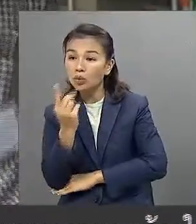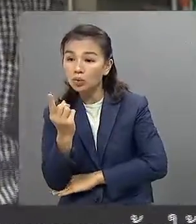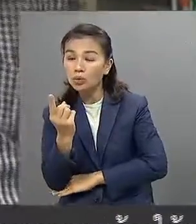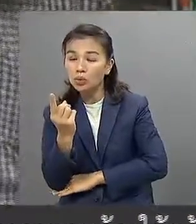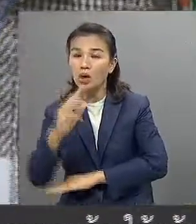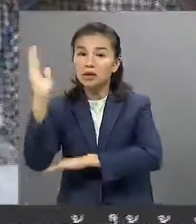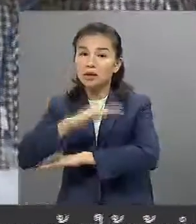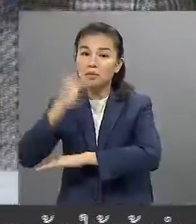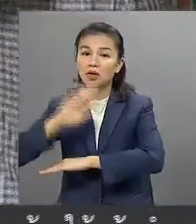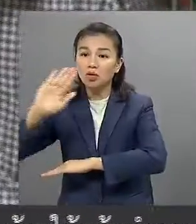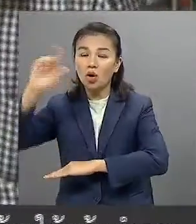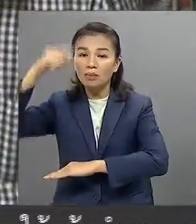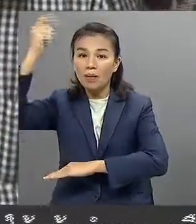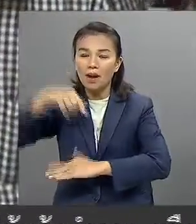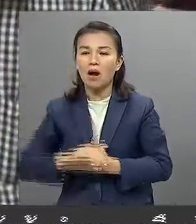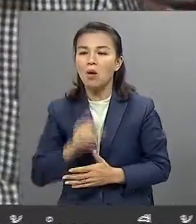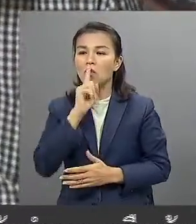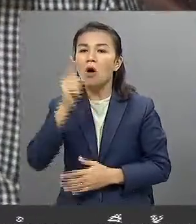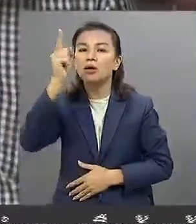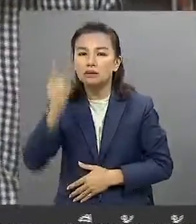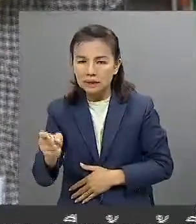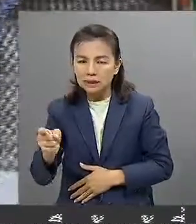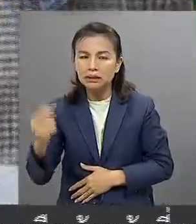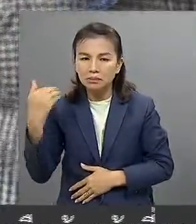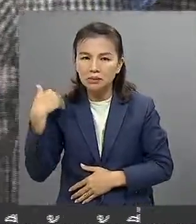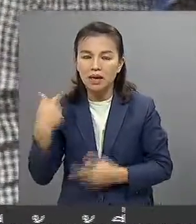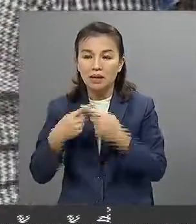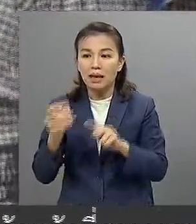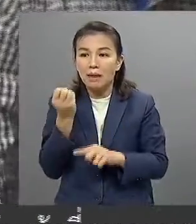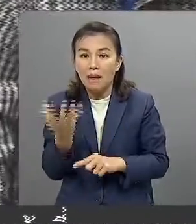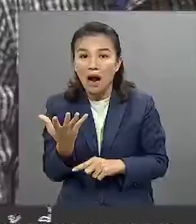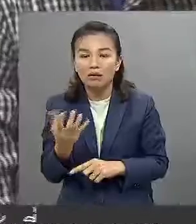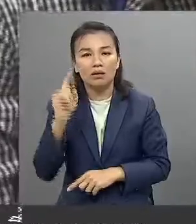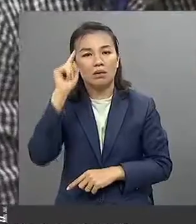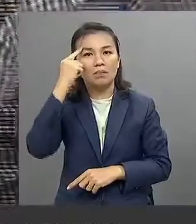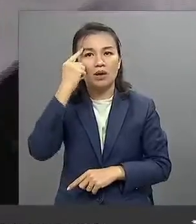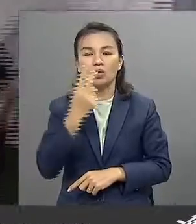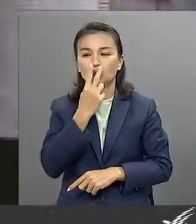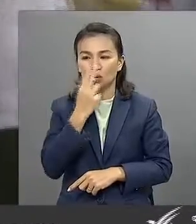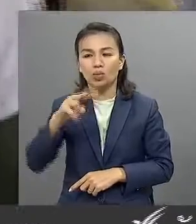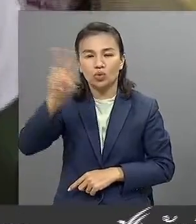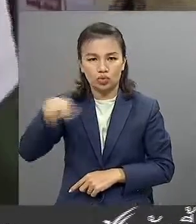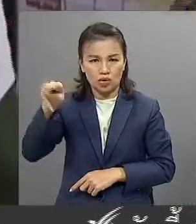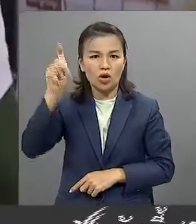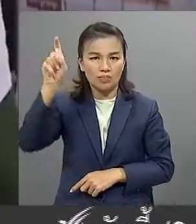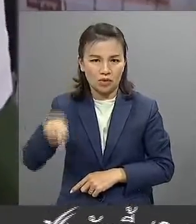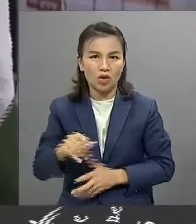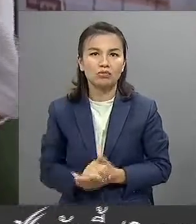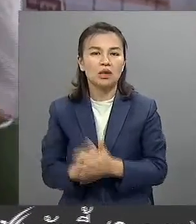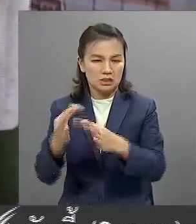ทางเนี่ยก็ตอบว่าจริงแต่จะมีมากถึงขนาดนั้นหรือไม่ไม่ทราบก็ต้องมีการตรวจสอบผมคิดว่าในประเด็นนี้เนี่ยสำคัญมาก